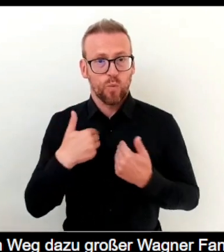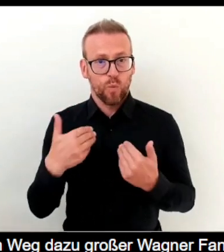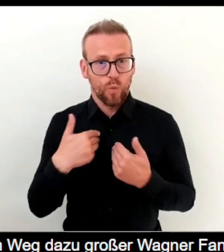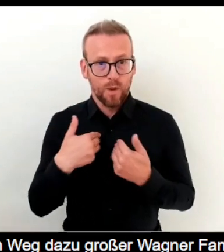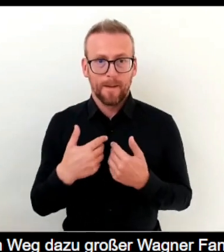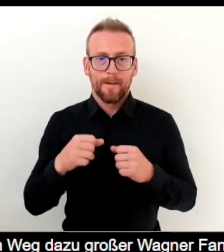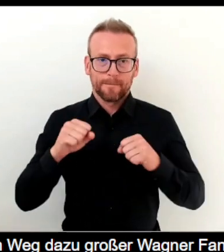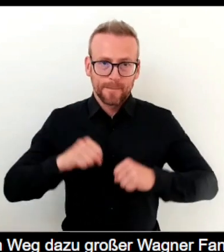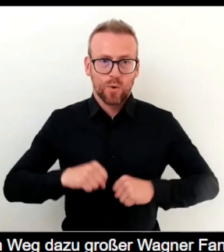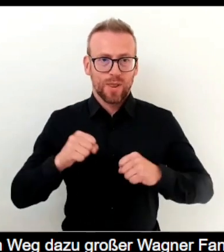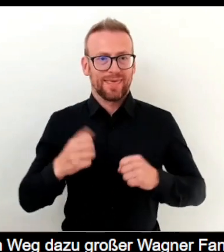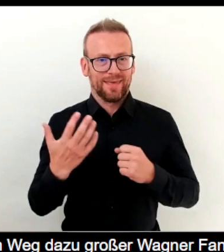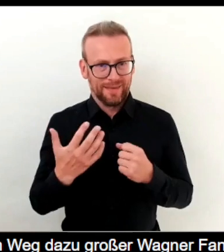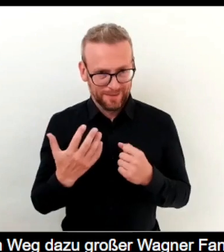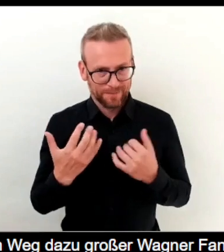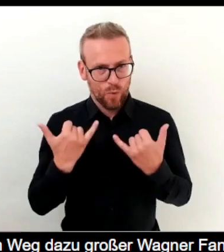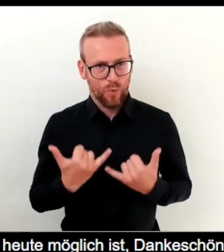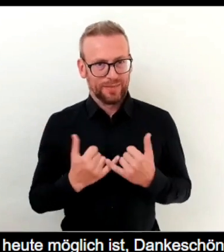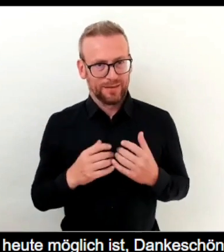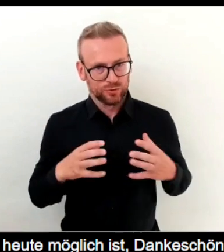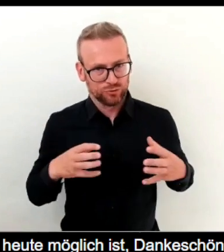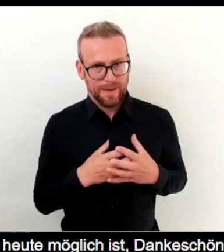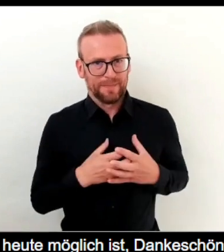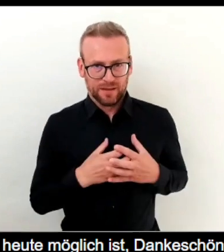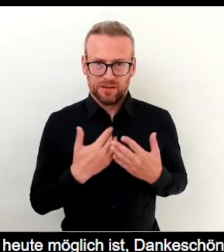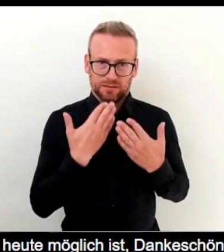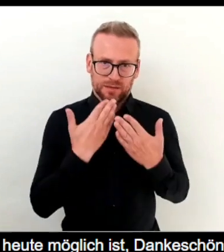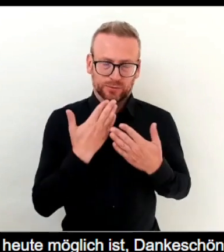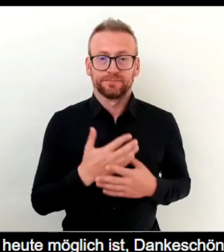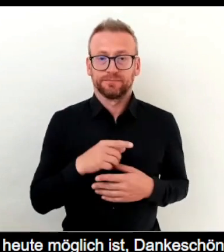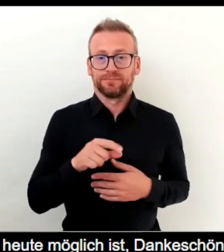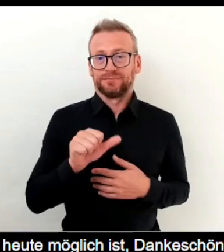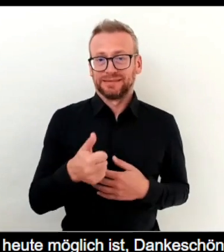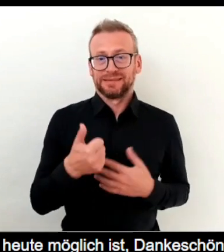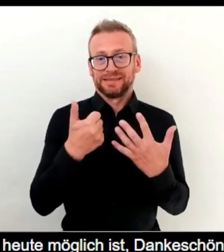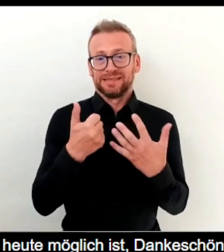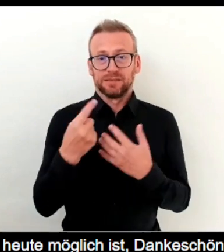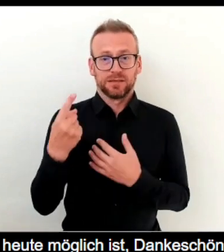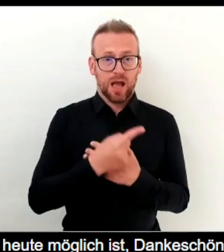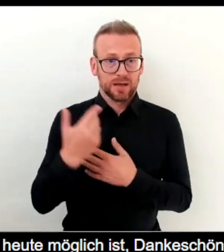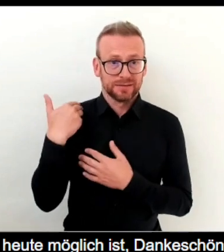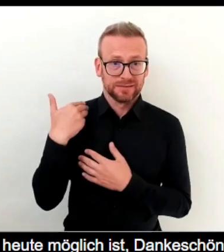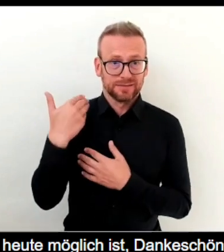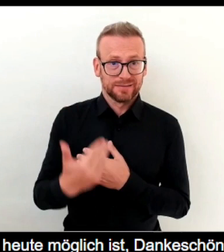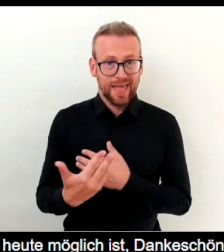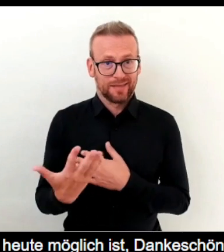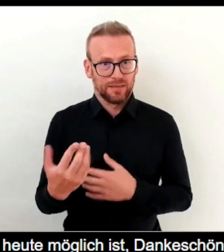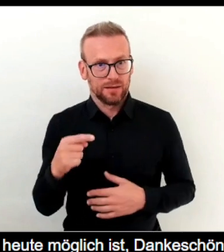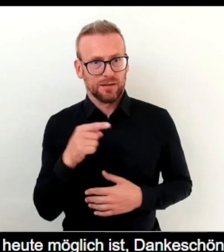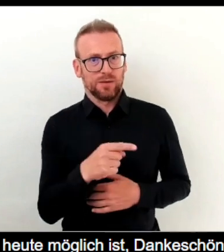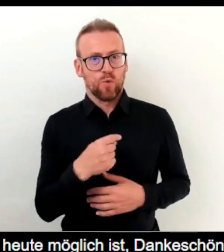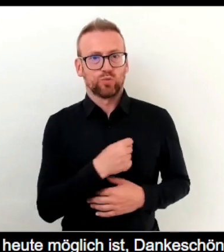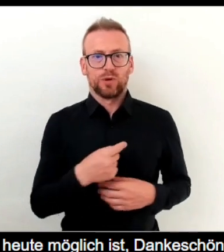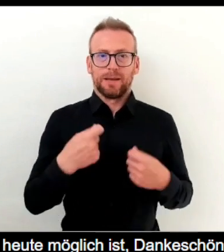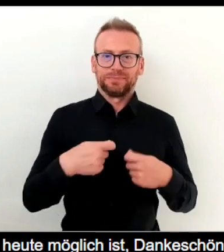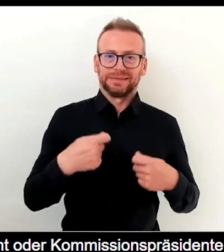Europäische Union, 60 Prozent des gesamten Außenhandelsvolumens und neun von zwölf der stärksten Handelspartner sind in der EU. Das heißt, wir